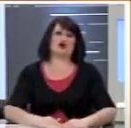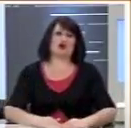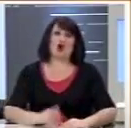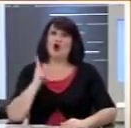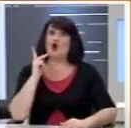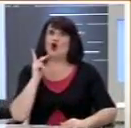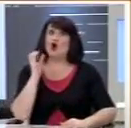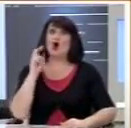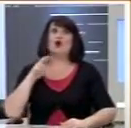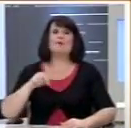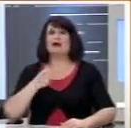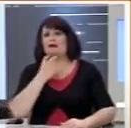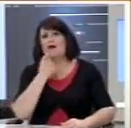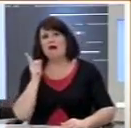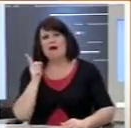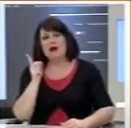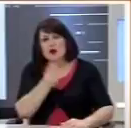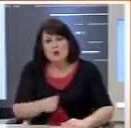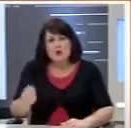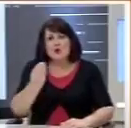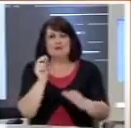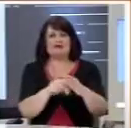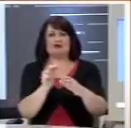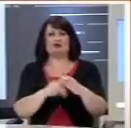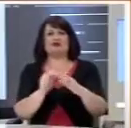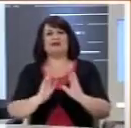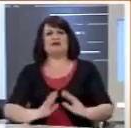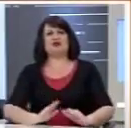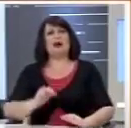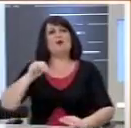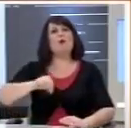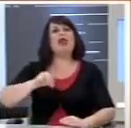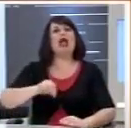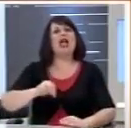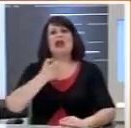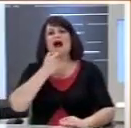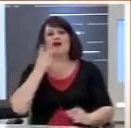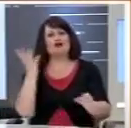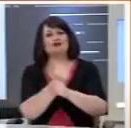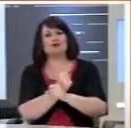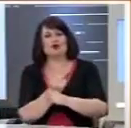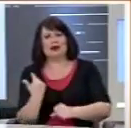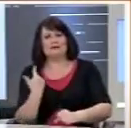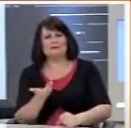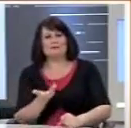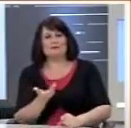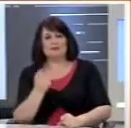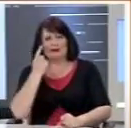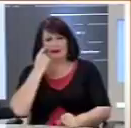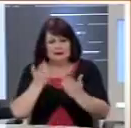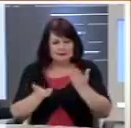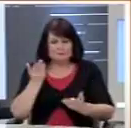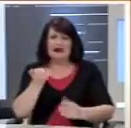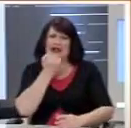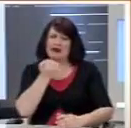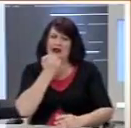τους ψήφους και πήρε περισσότερους ψήφους από ό,τι είχε πάρει ο Μπλερ όταν κέρδισε τις εκλογές. Θα κάνουμε συστηματικά